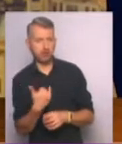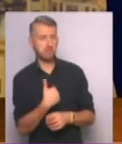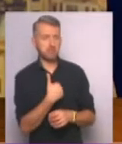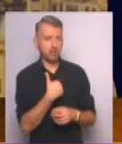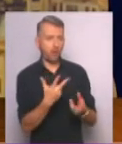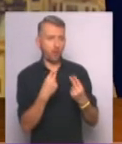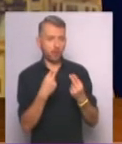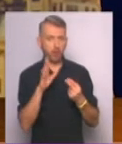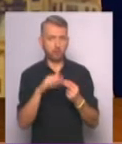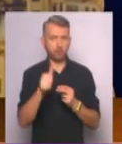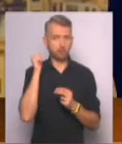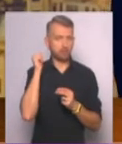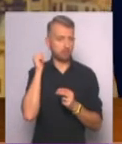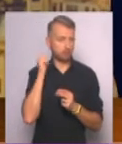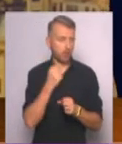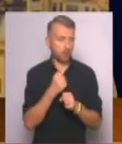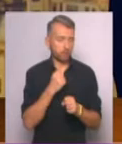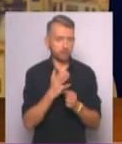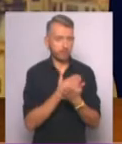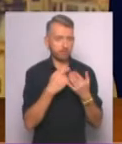потім за спиною роблять зовсім інше.